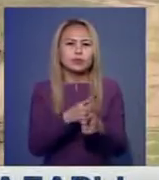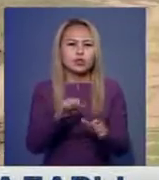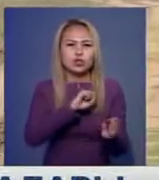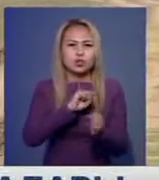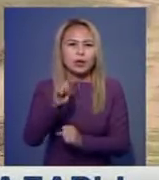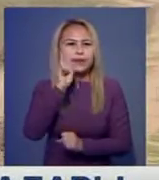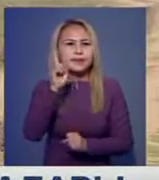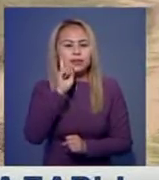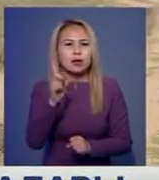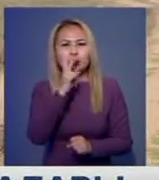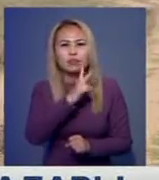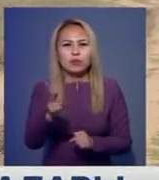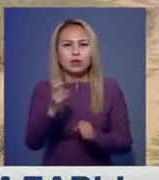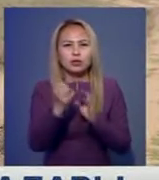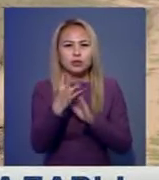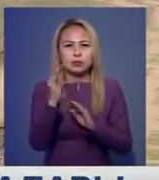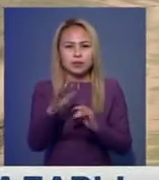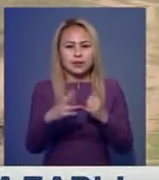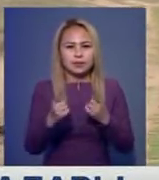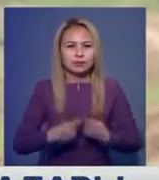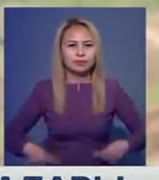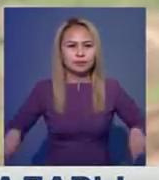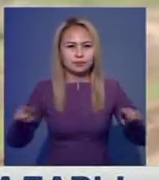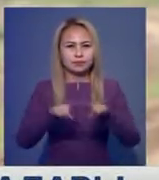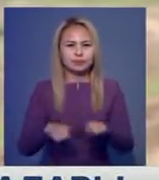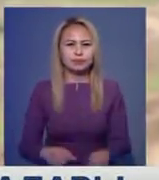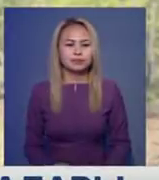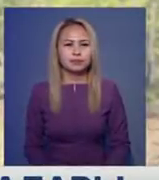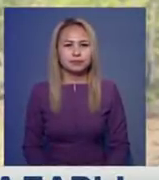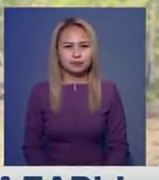қоршаған жасыл белдеудің аумағы 14 000 гектардан асты.